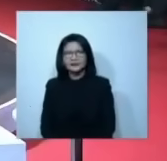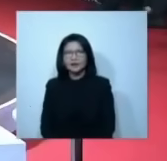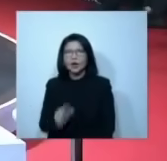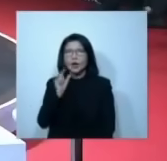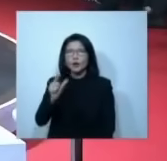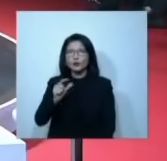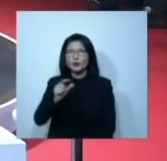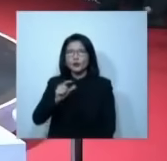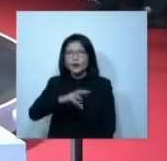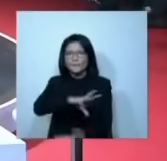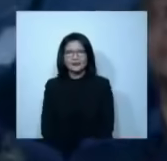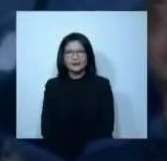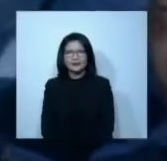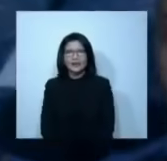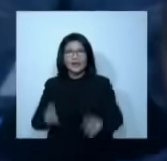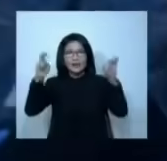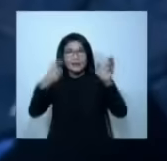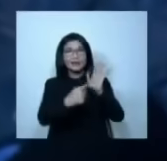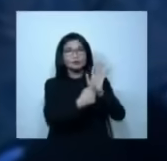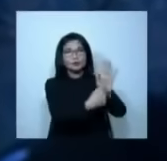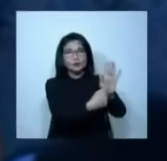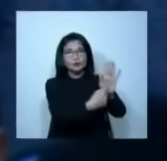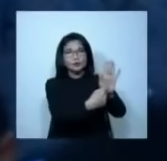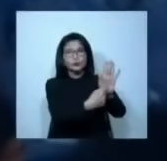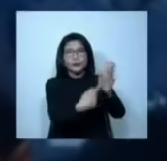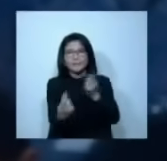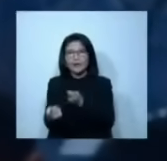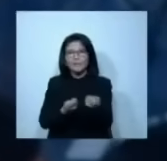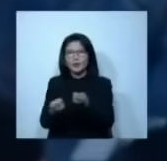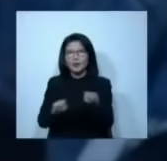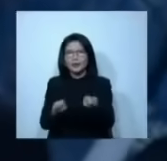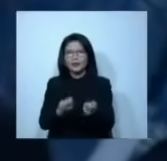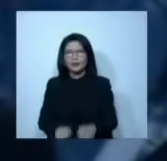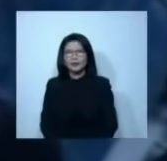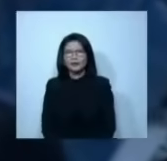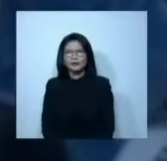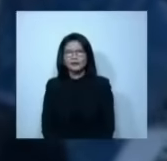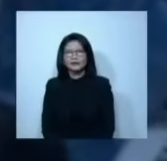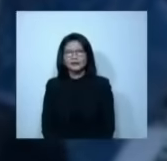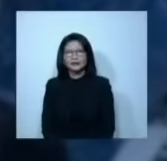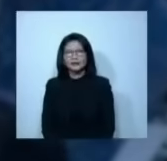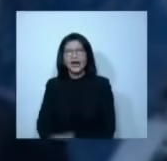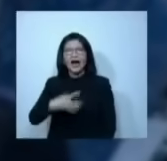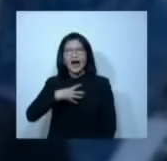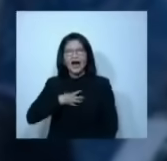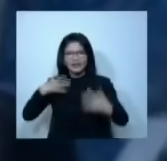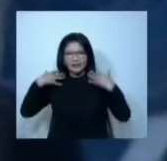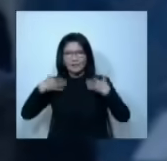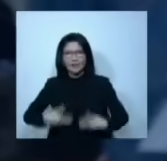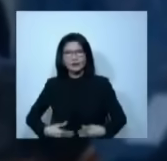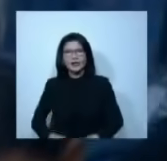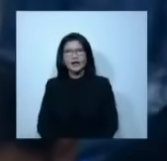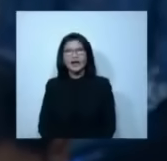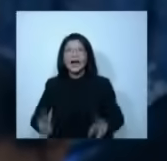itu kan karena belum karena belum sampai ke situ topik debatnya Oh iya isu isu pengangguran isu Ketenagakerjaan isu yang kelima sebenarnya Tapi dijawab juga mungkin